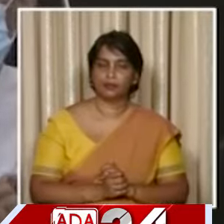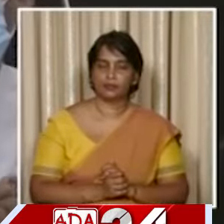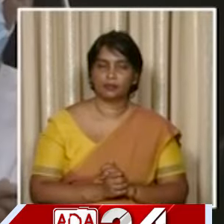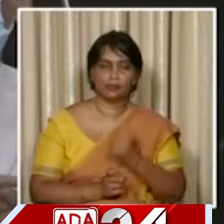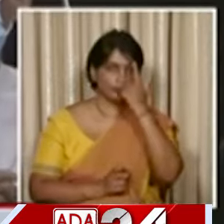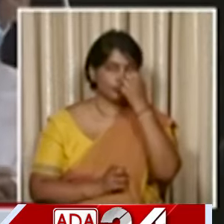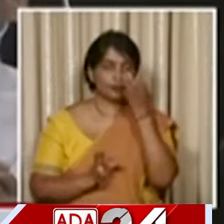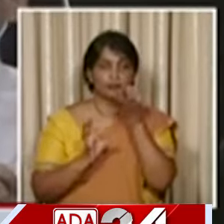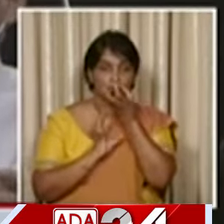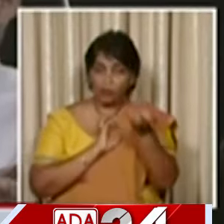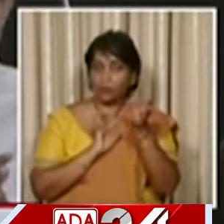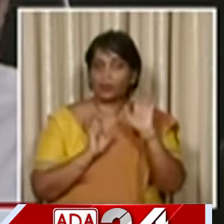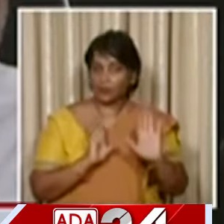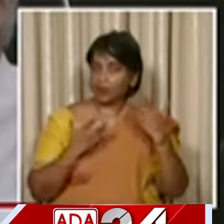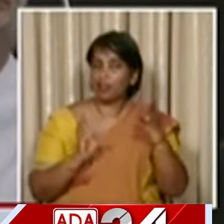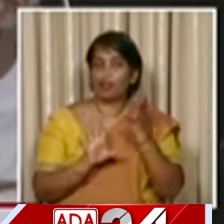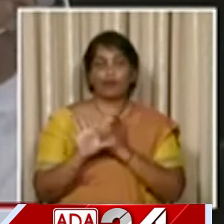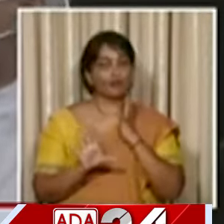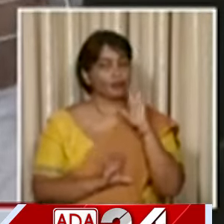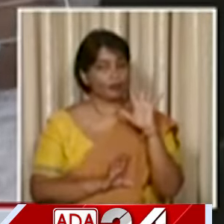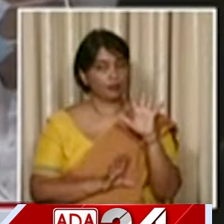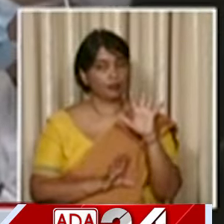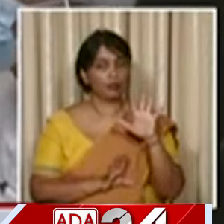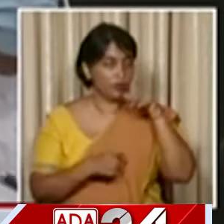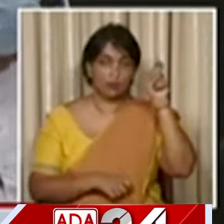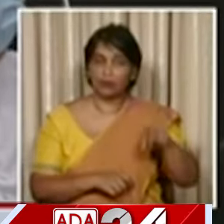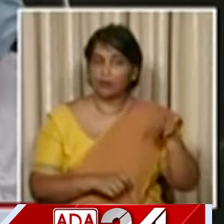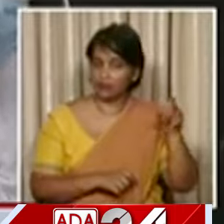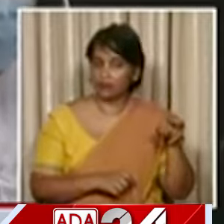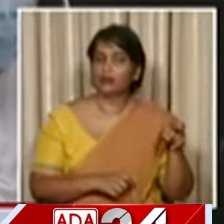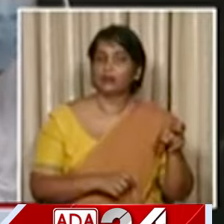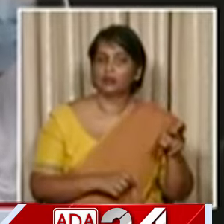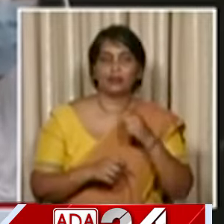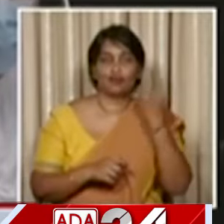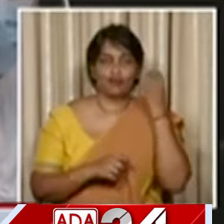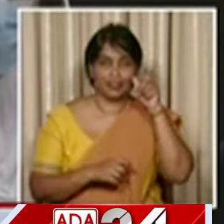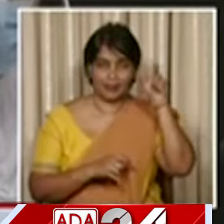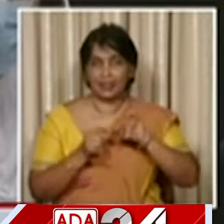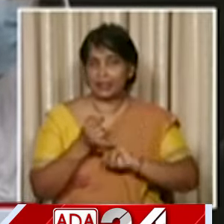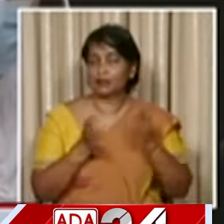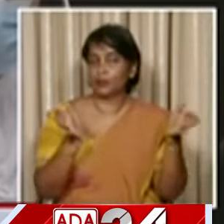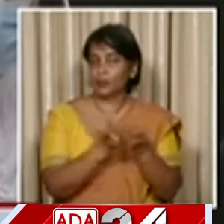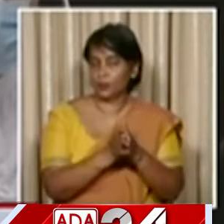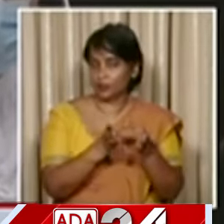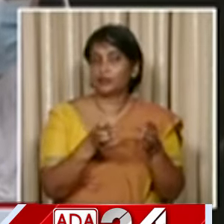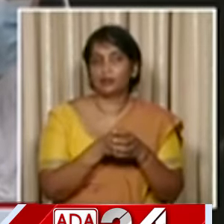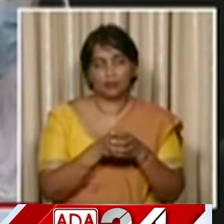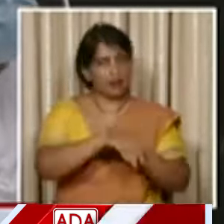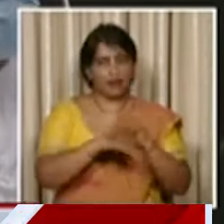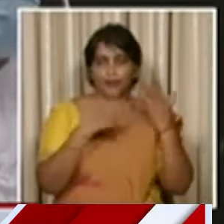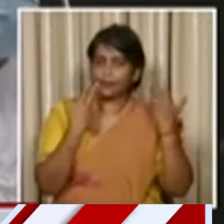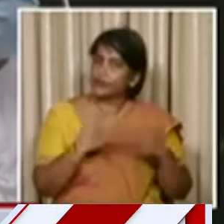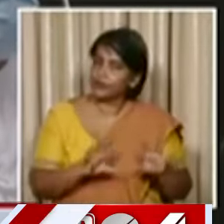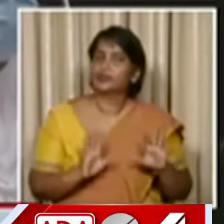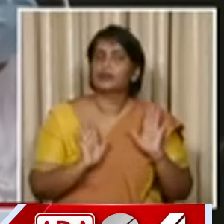පාස්කු ඉරදුන ප්‍රහාරය සිද්ධ වෙලා අවුද්දු පහක් ගතවන මේ මොහොතේදී It has been 5 years since the Easter Sunday attacks. Although Zaharan and